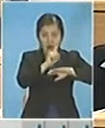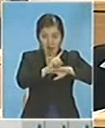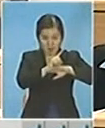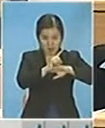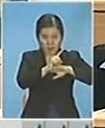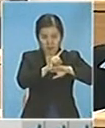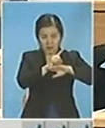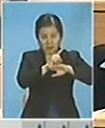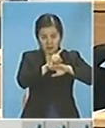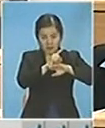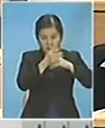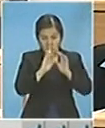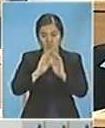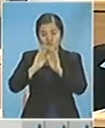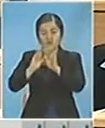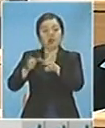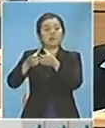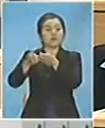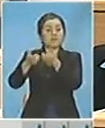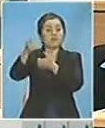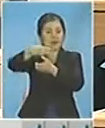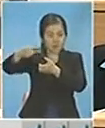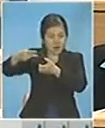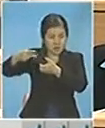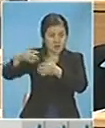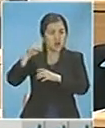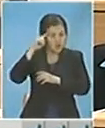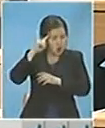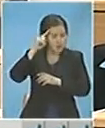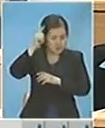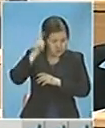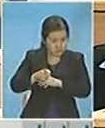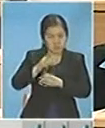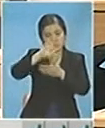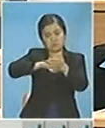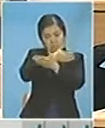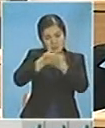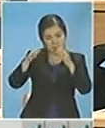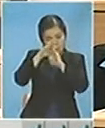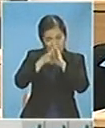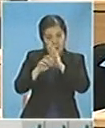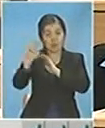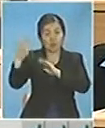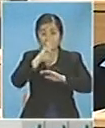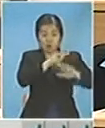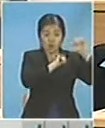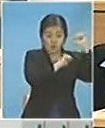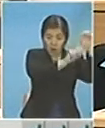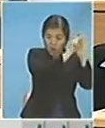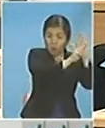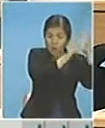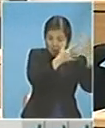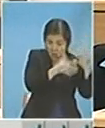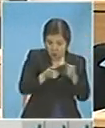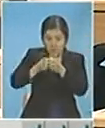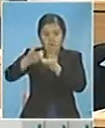ไปทางราชบัณฑิตยสถานนะว่าต้องวางแผนอย่างเป็นระบบถ้ากฎหมายฉบับนี้ได้ประกาศใช้มาแล้วเนี่ยพวกท่